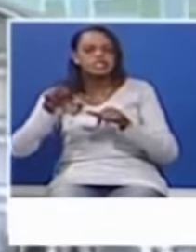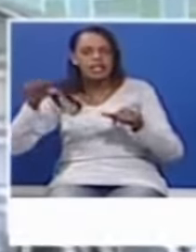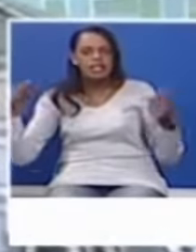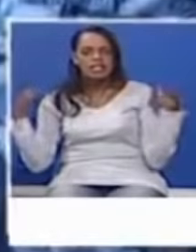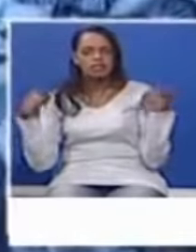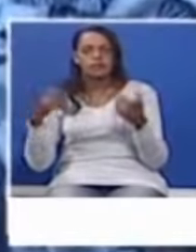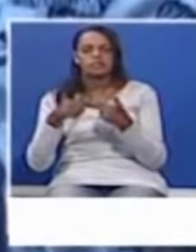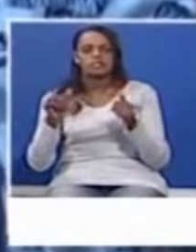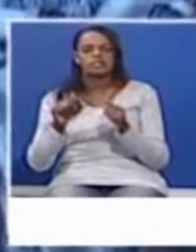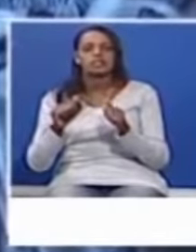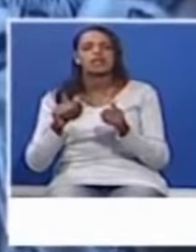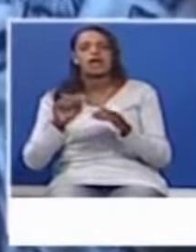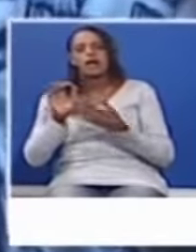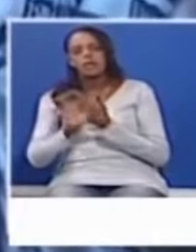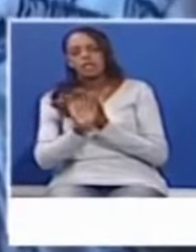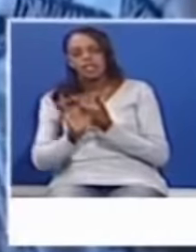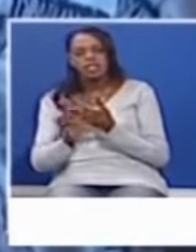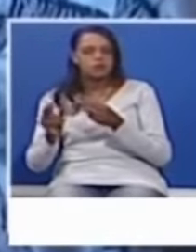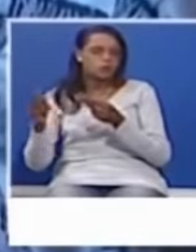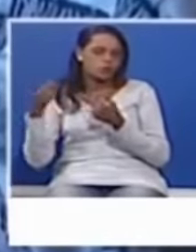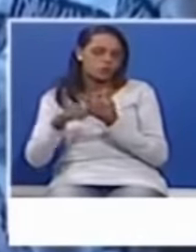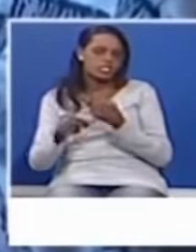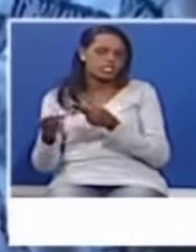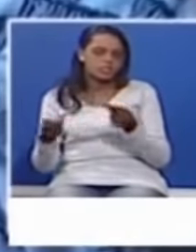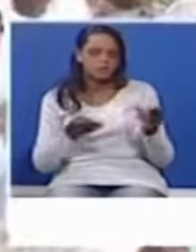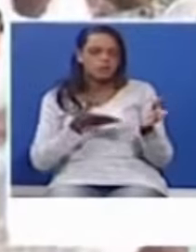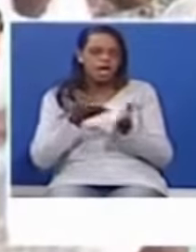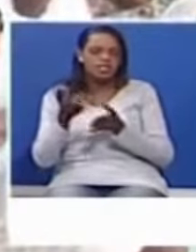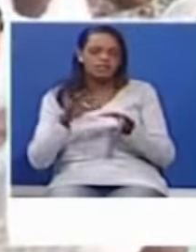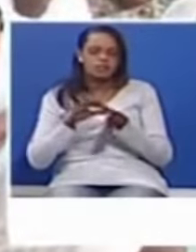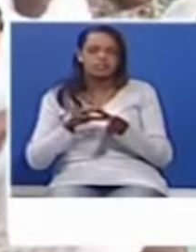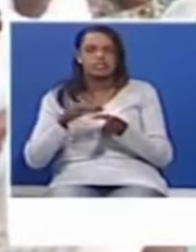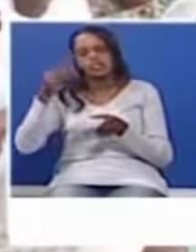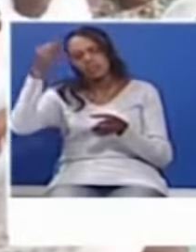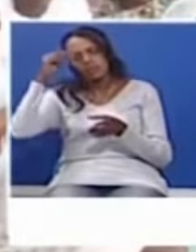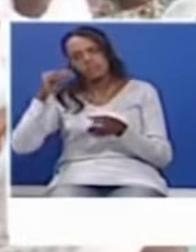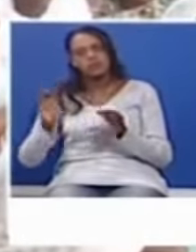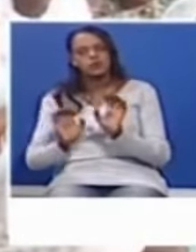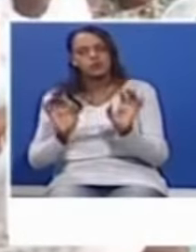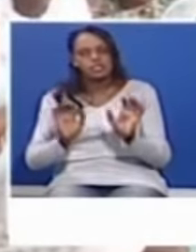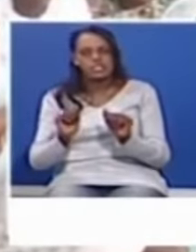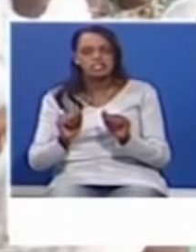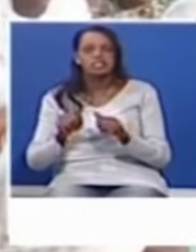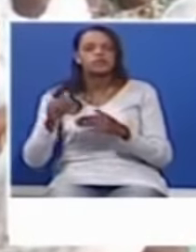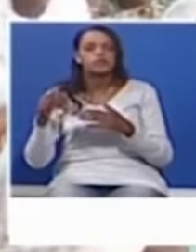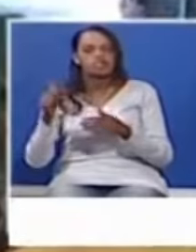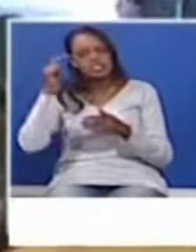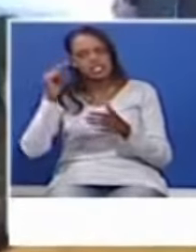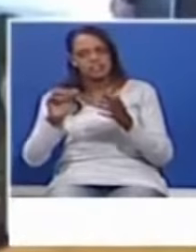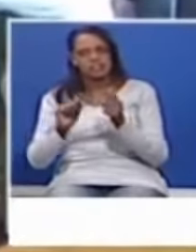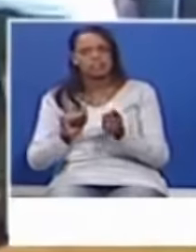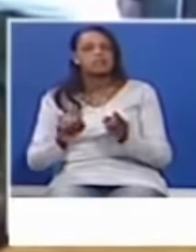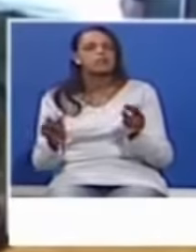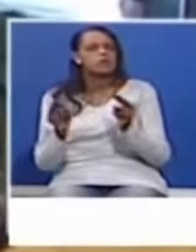ከባቢታት ዝተካየደ ኣብ ምክልኻል ጎዳ እቲ ልምድታትን ተመሓላለፍቲ ሕማማትን ዘተኮረ ኣስተምህሮታትን ጎስጓሳትን ንመሰላትን ክጣበቓ